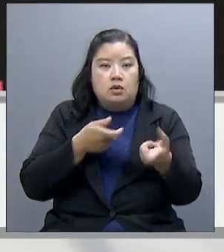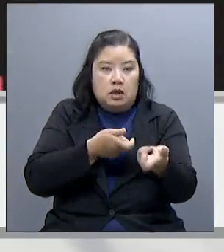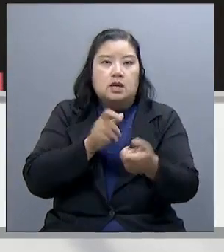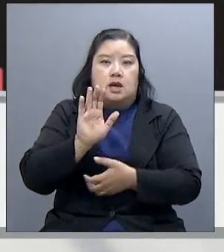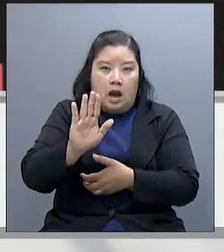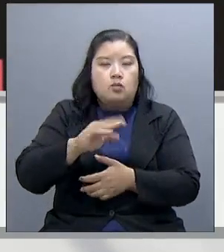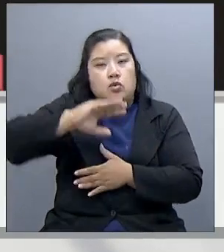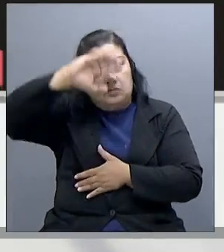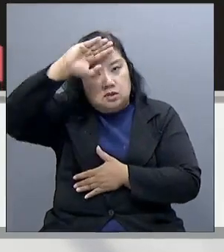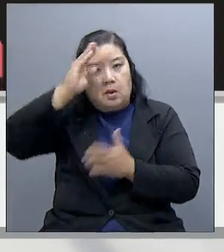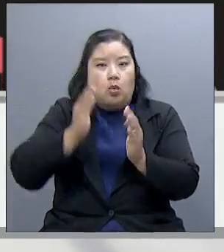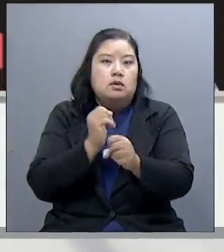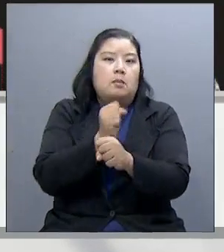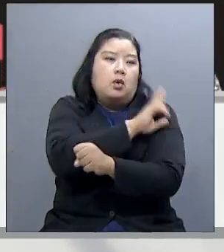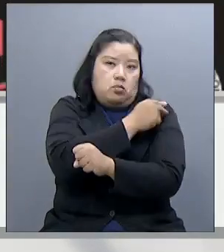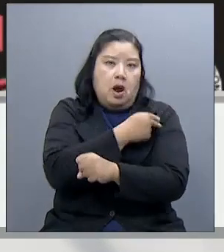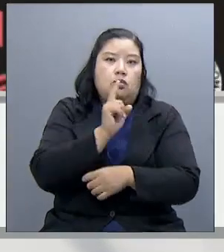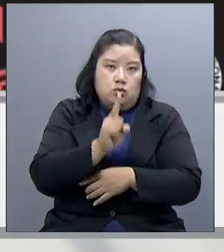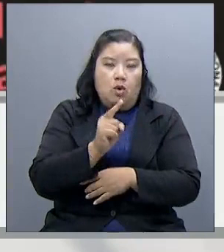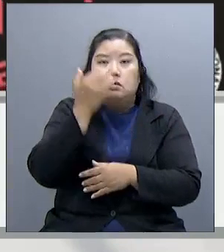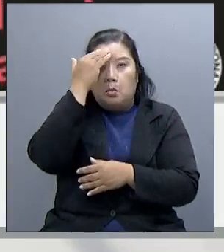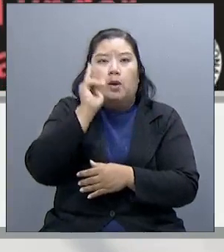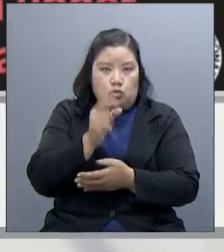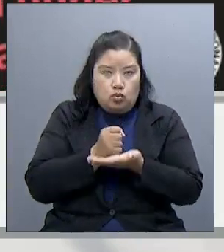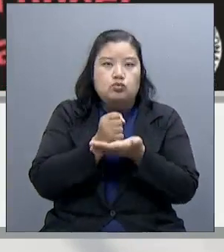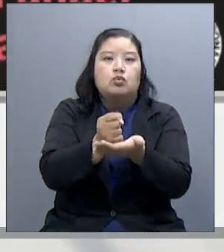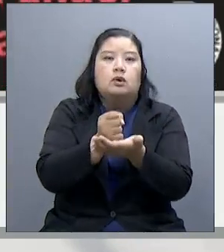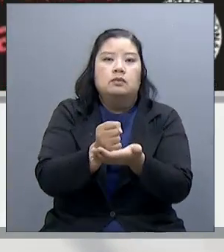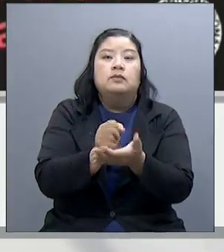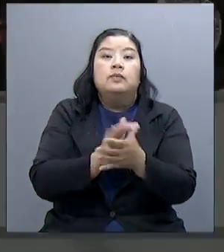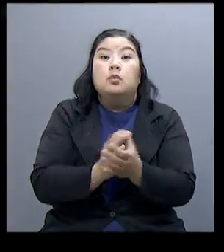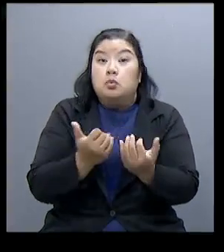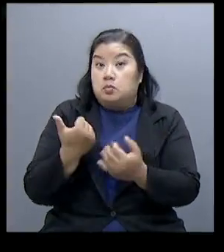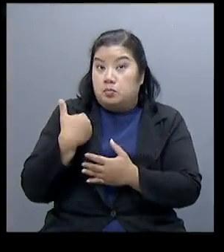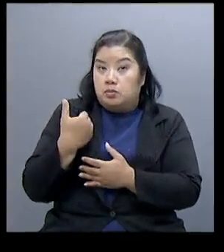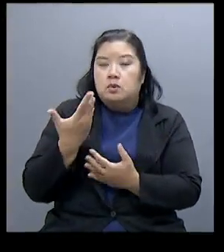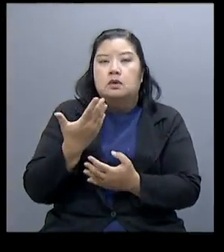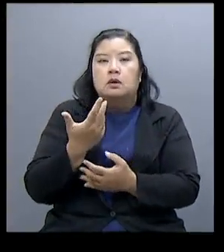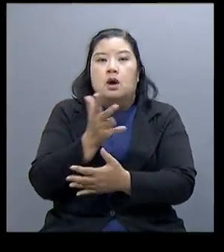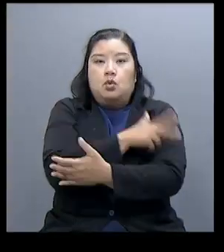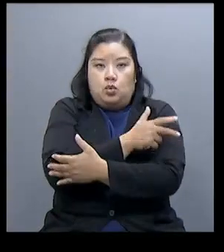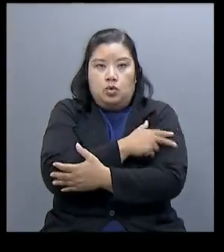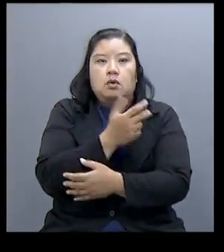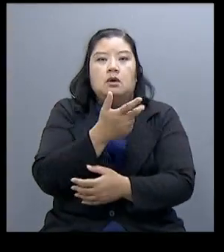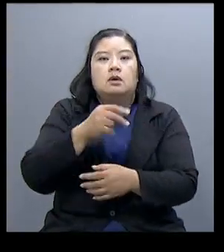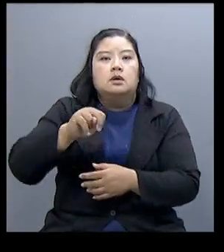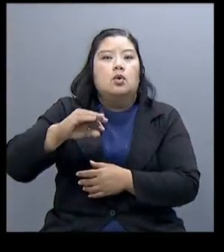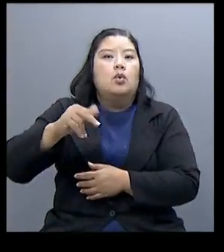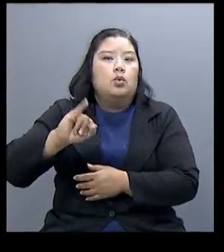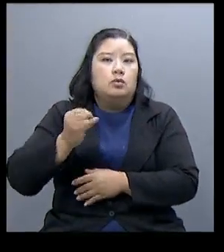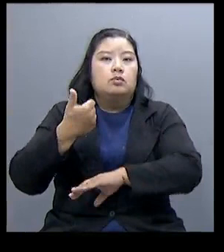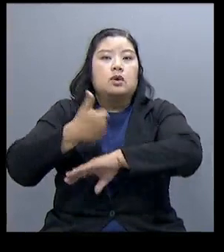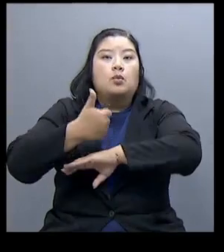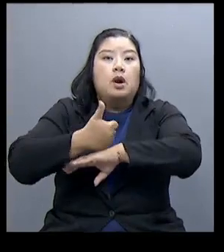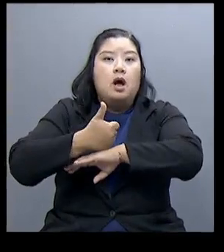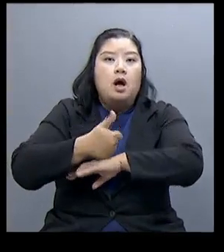และบุคลากรทางการแพทย์ควรจะได้รับการปกป้องนายแพทย์เทดรอสอะดานอมเกรเบเยซุสซึ่งเป็นผู้อำนวยการใหญ่องค์การ